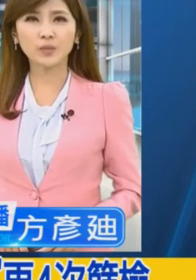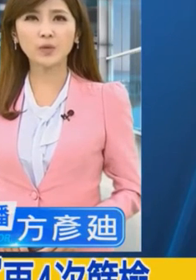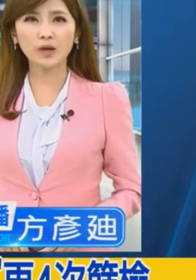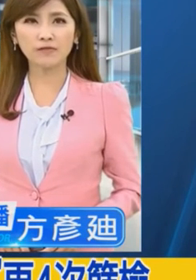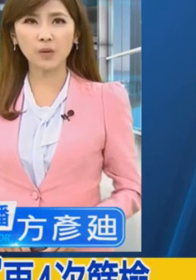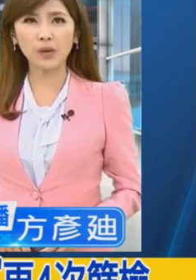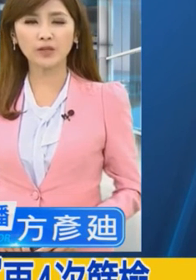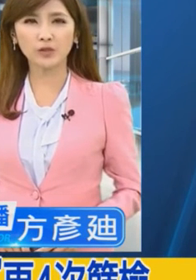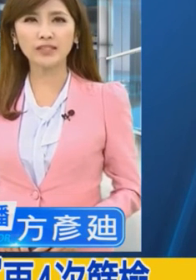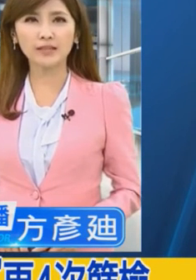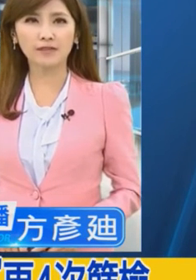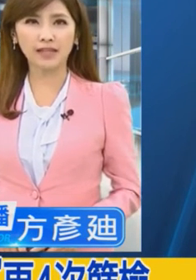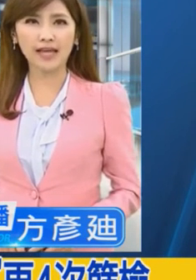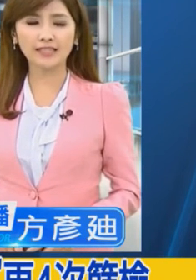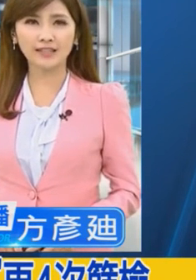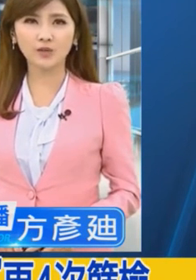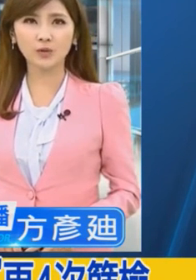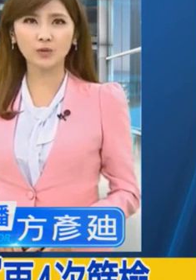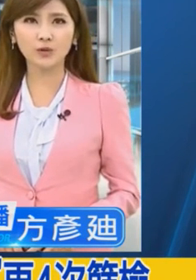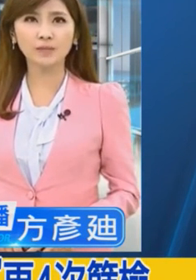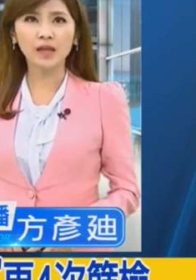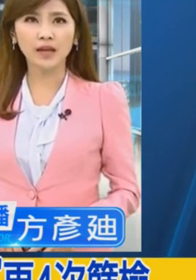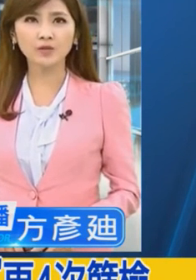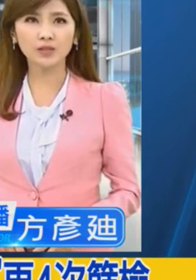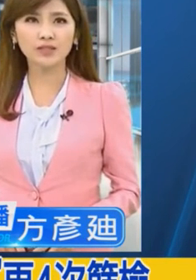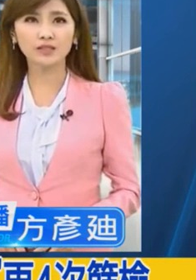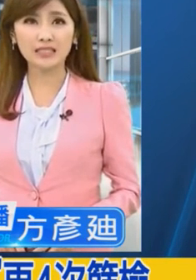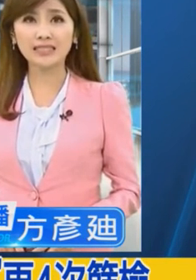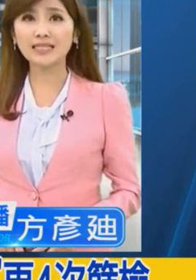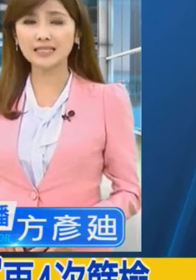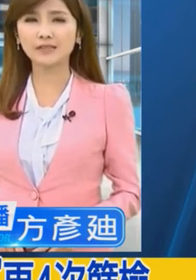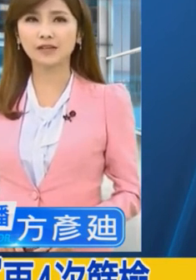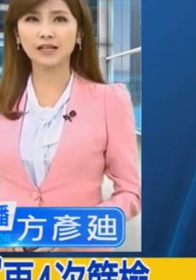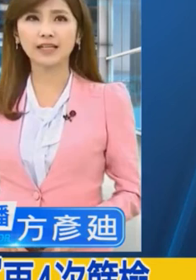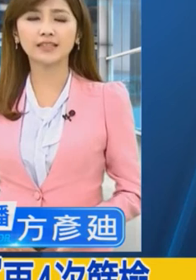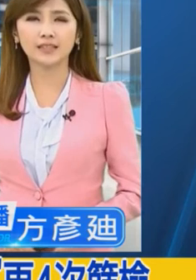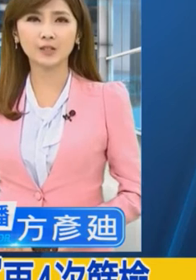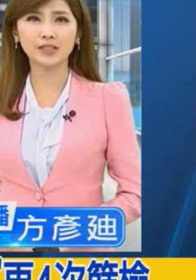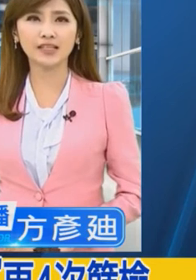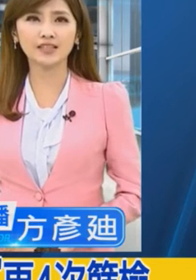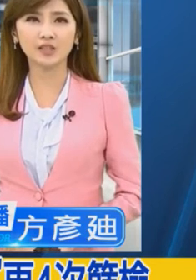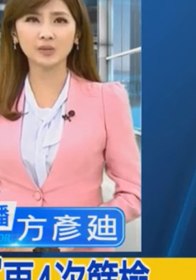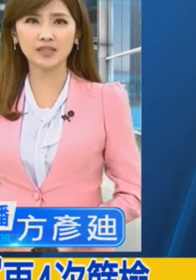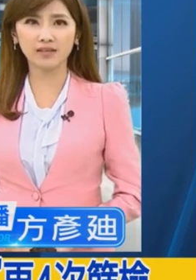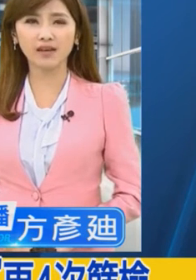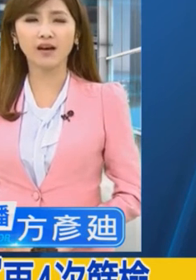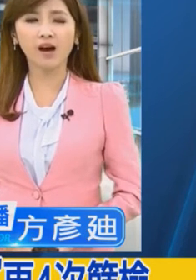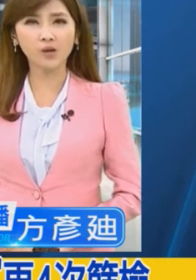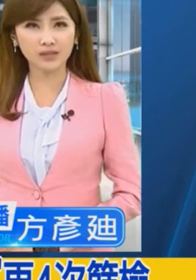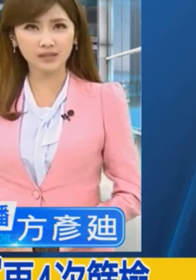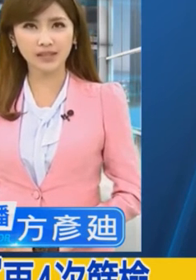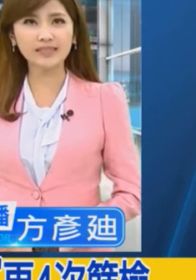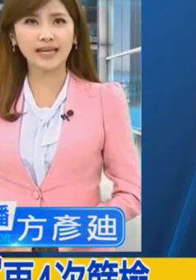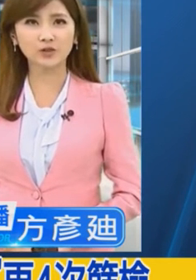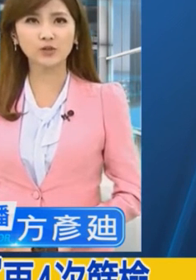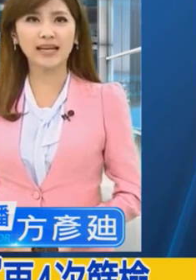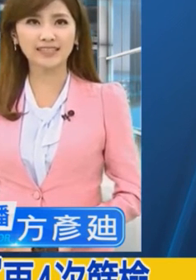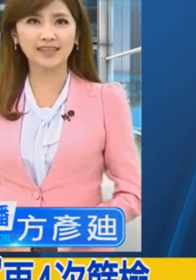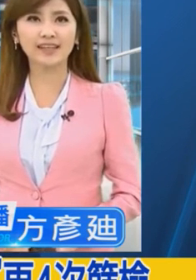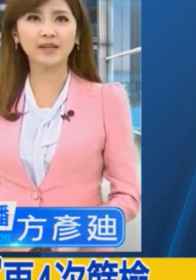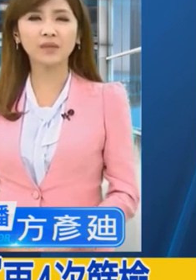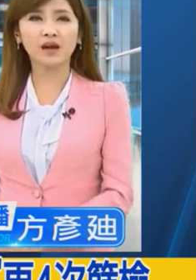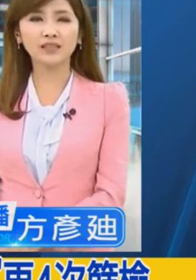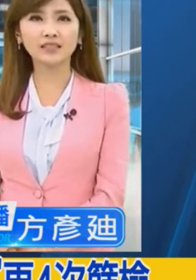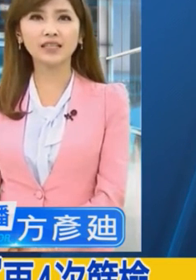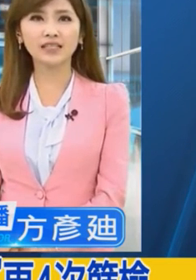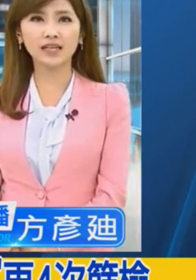指挥中心宣布要放宽春节返台检疫措施，可以选择10+4的方案，前十天集中检疫，后四天采居家